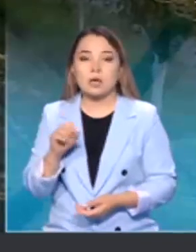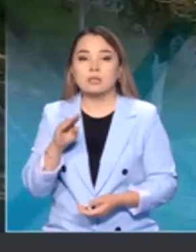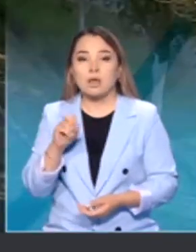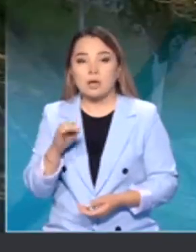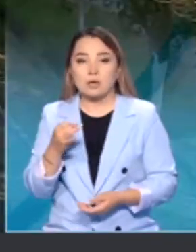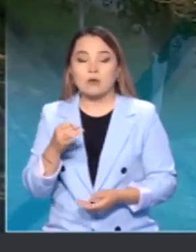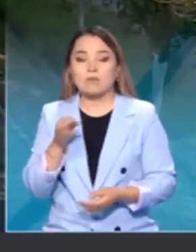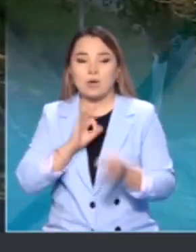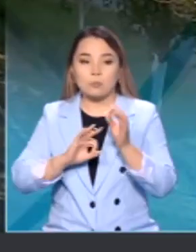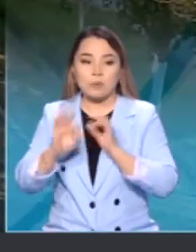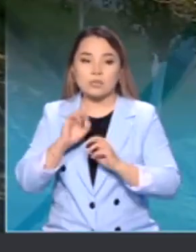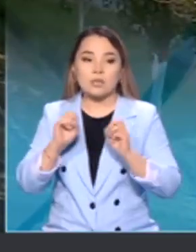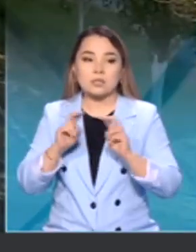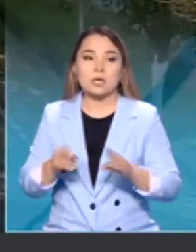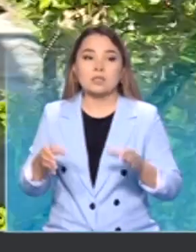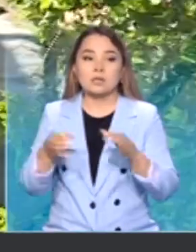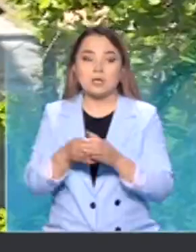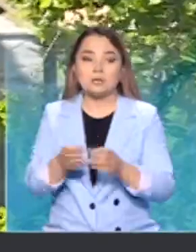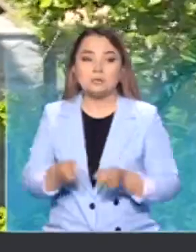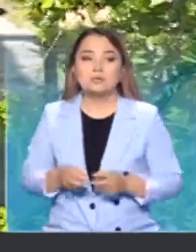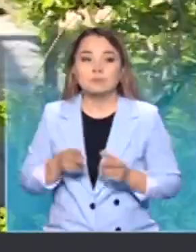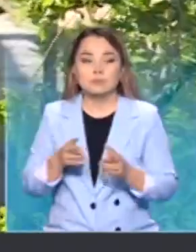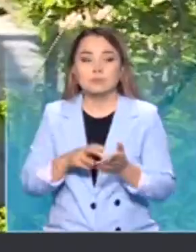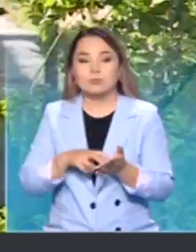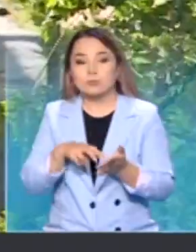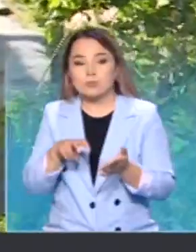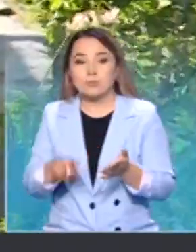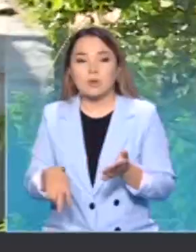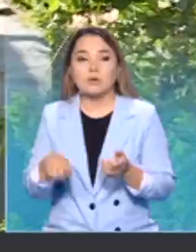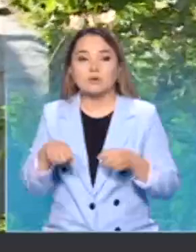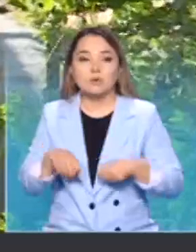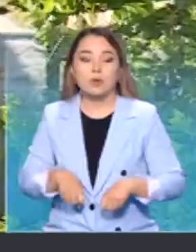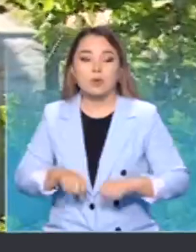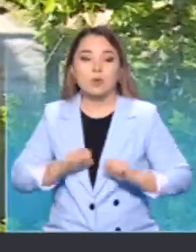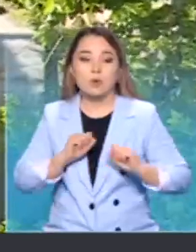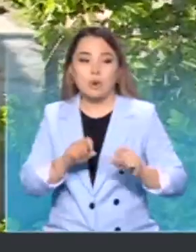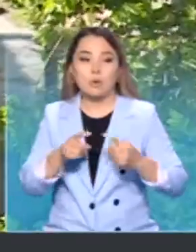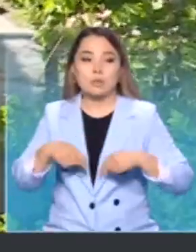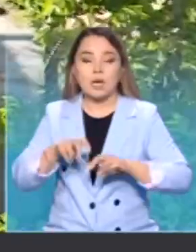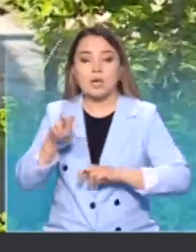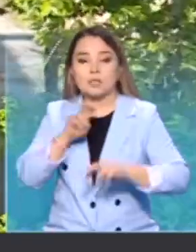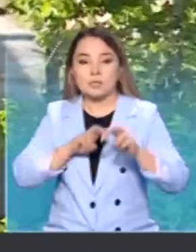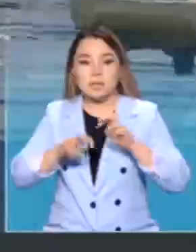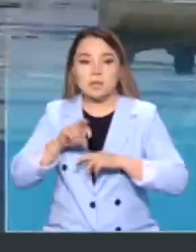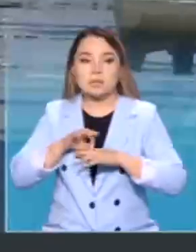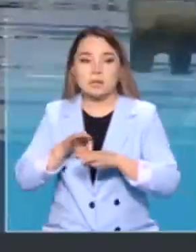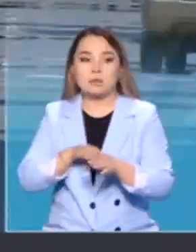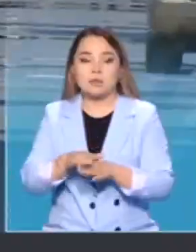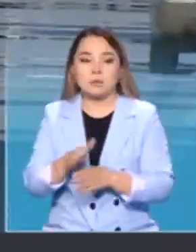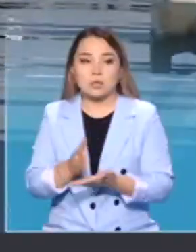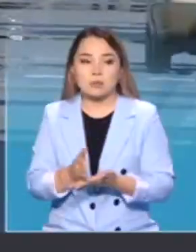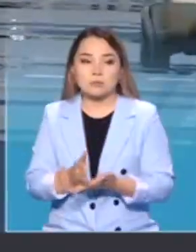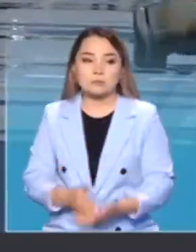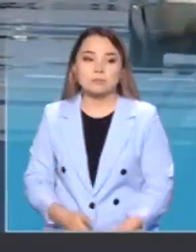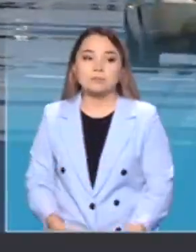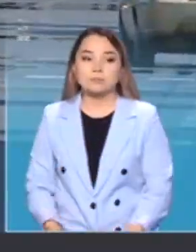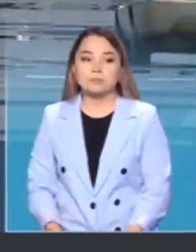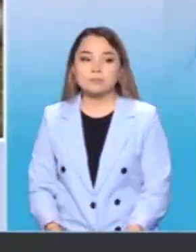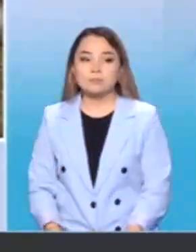фармацевтика компаниясын құрғандар қылмыстан жалтарып, құқық қорғау органдары оларға іздеу салды.